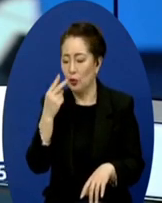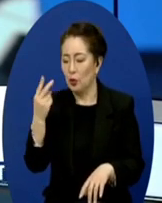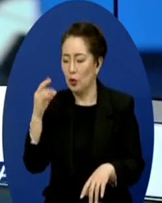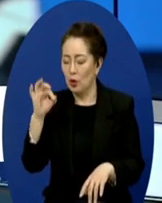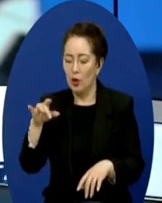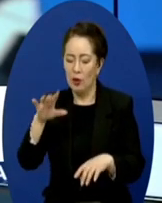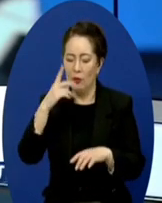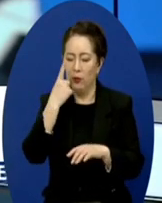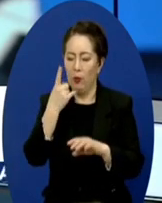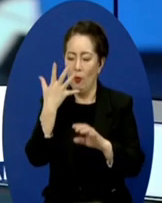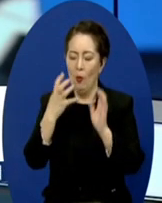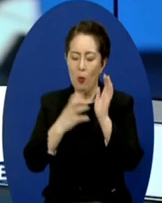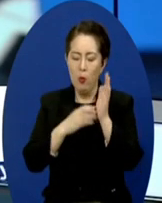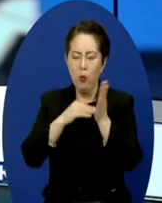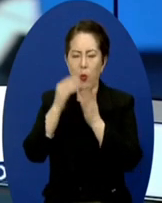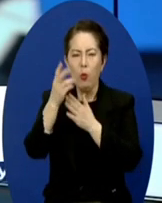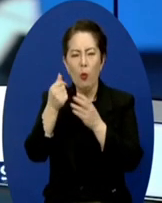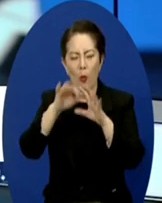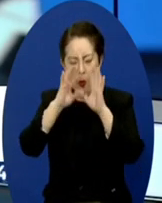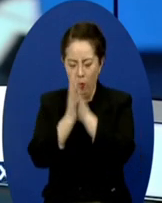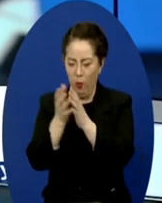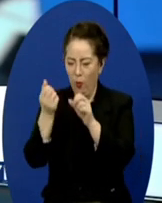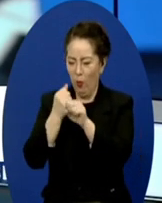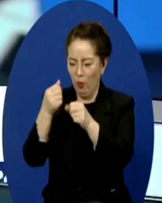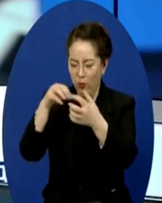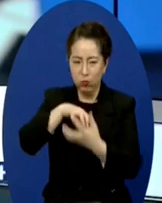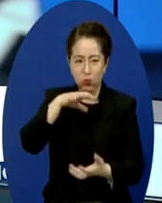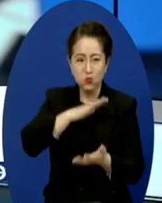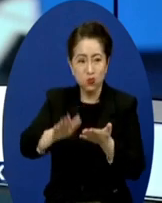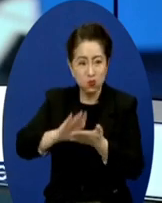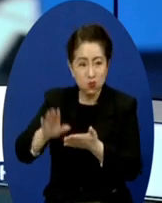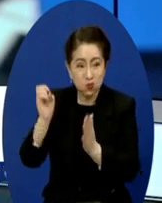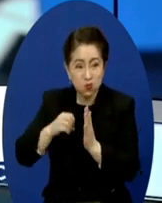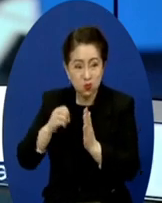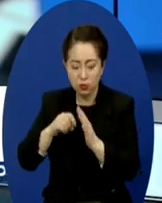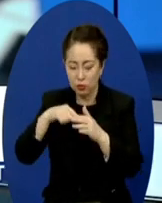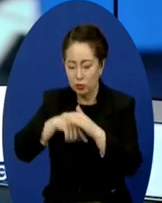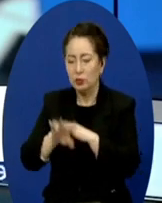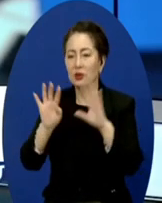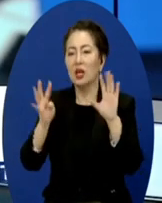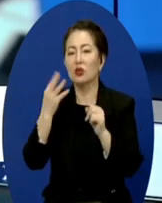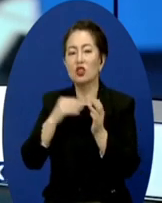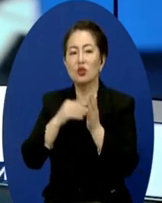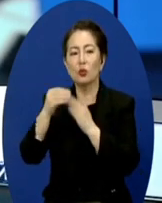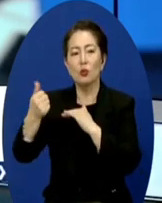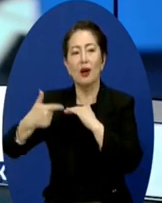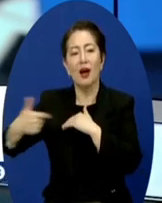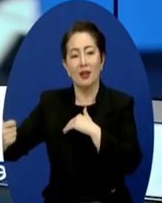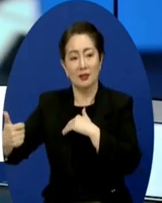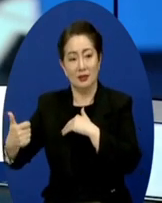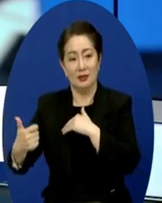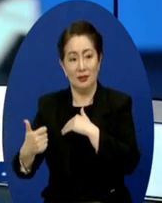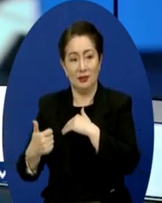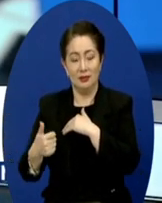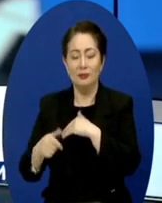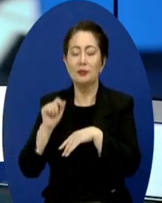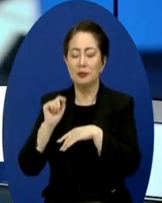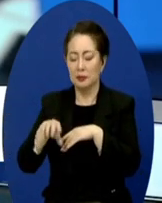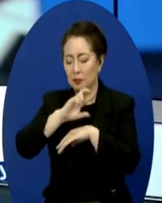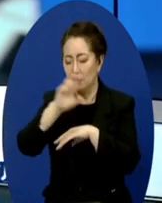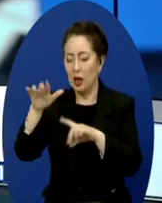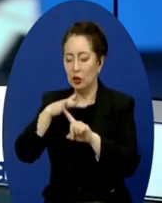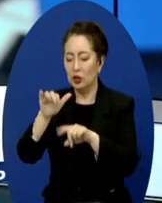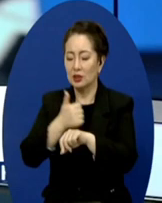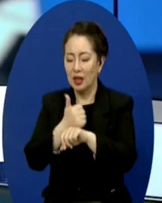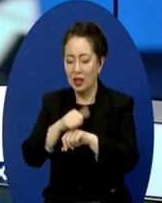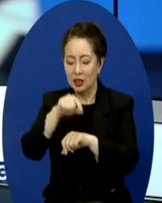нийтдээ 159 тэрбум төгрөгийн төсөвтэйгээр ажиллах байснаас за 14 тэрбум төгрөгийг төсвийн тодтоглоор хассан. Зөвөрөөр хэлбэл байгаль орчин